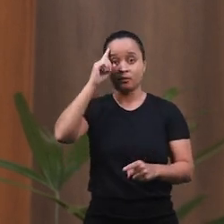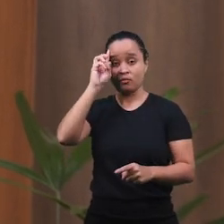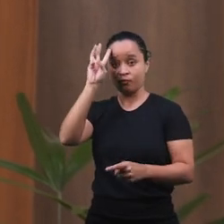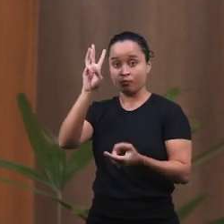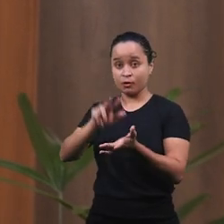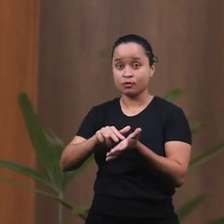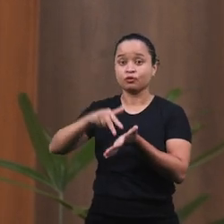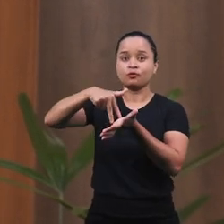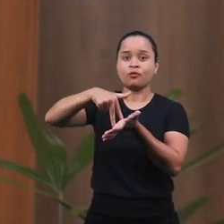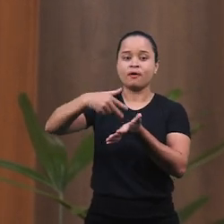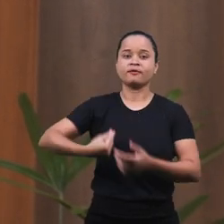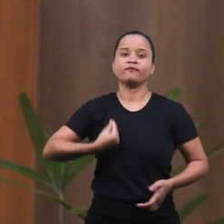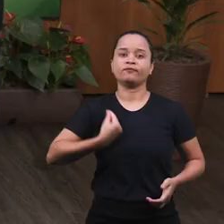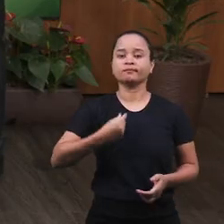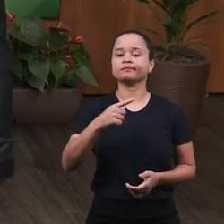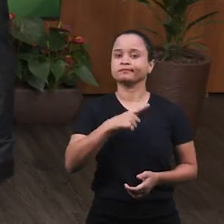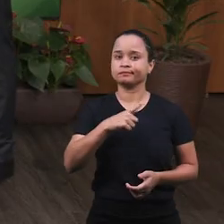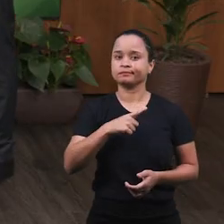est vivant.